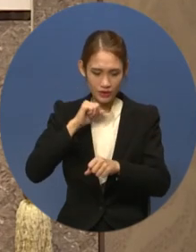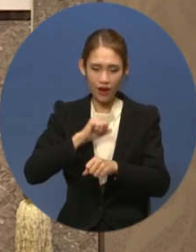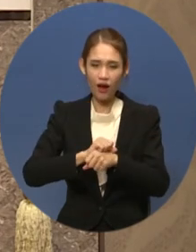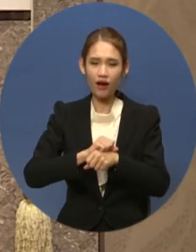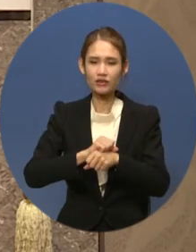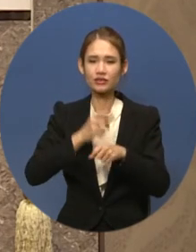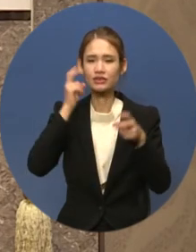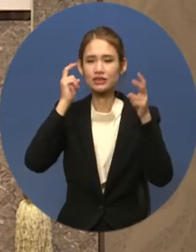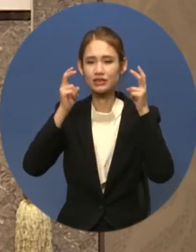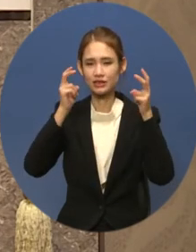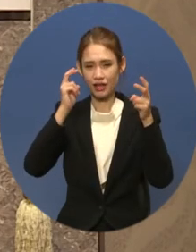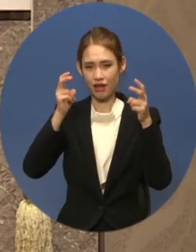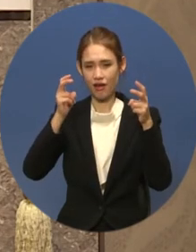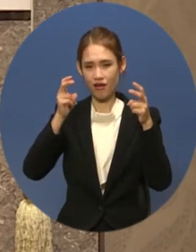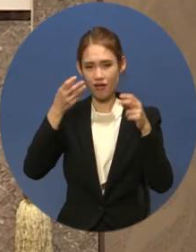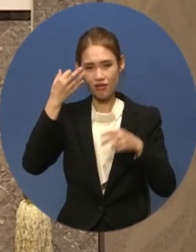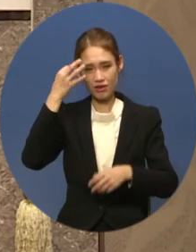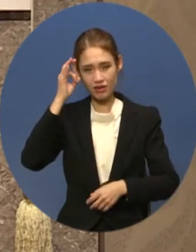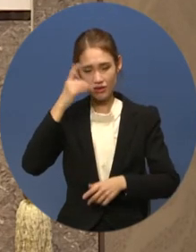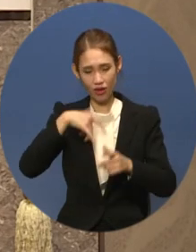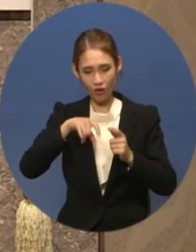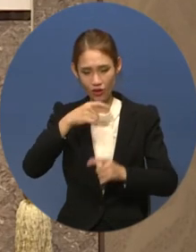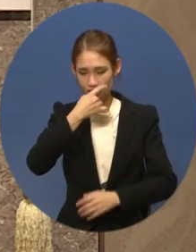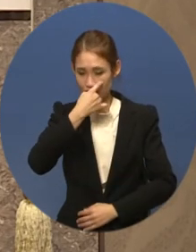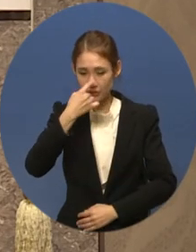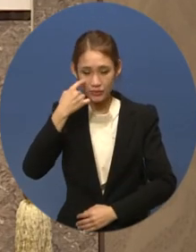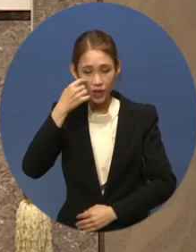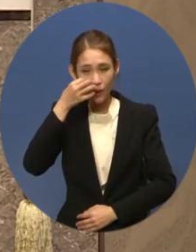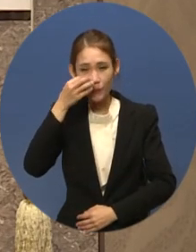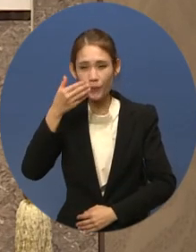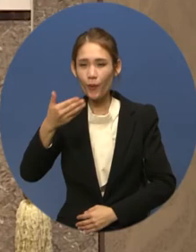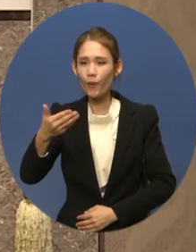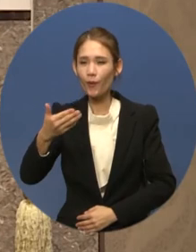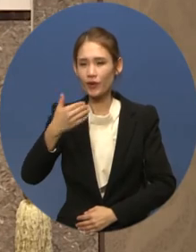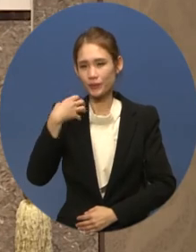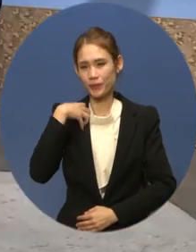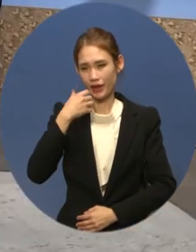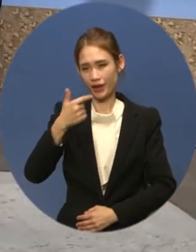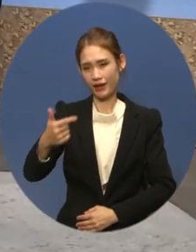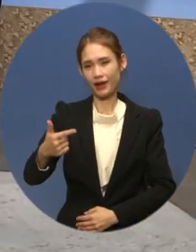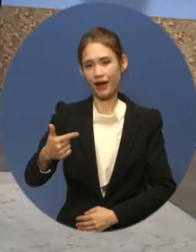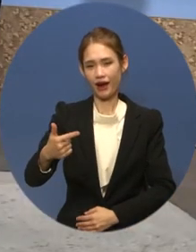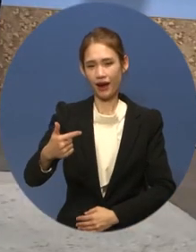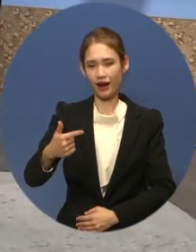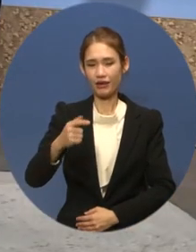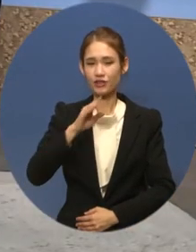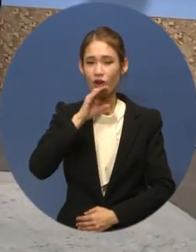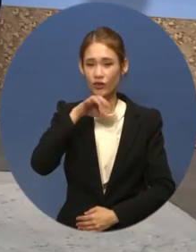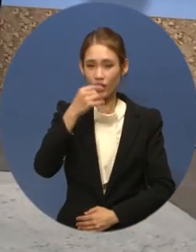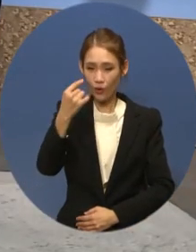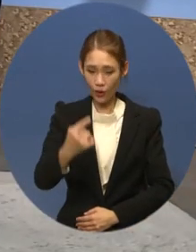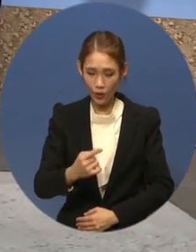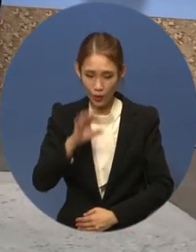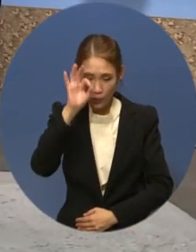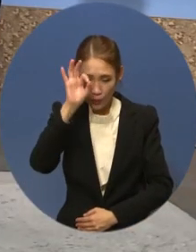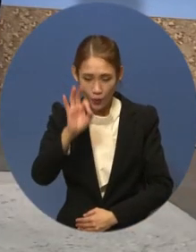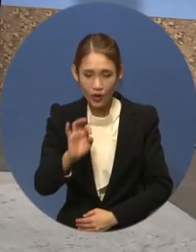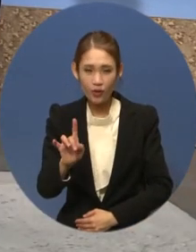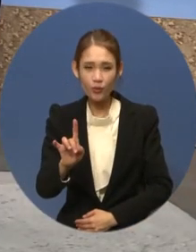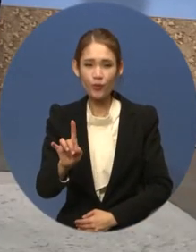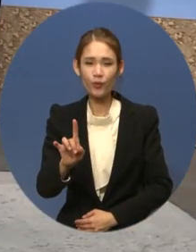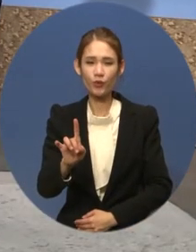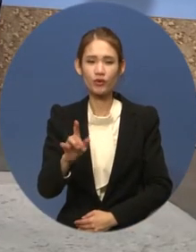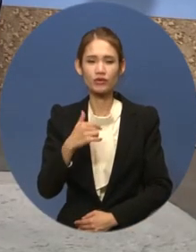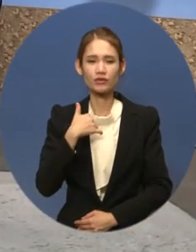하는걸 구체적으로 입증 해야 되는게 저로썬 굉장히 큰 사명이 되어 있고요 저희 그러니까 어떠신가 좀 다른 하고 느낌